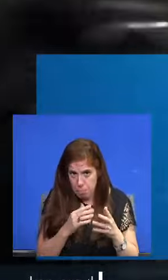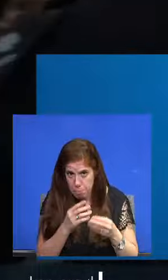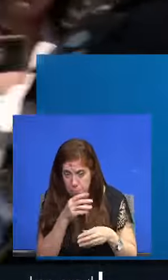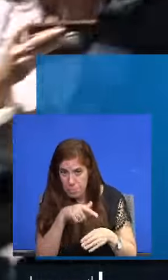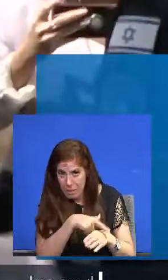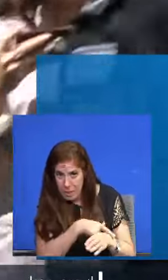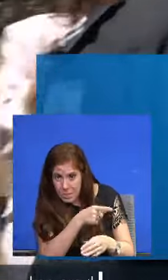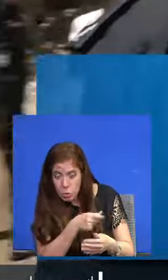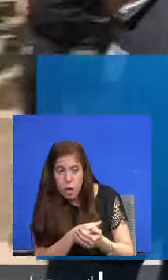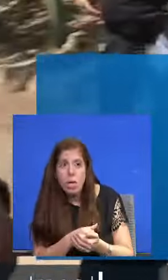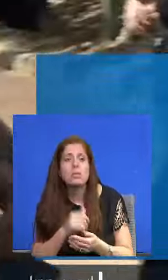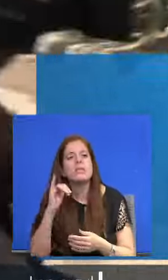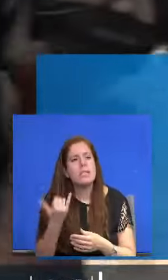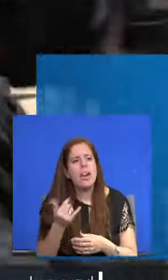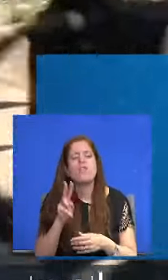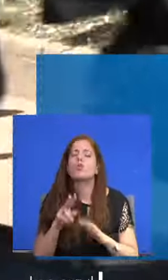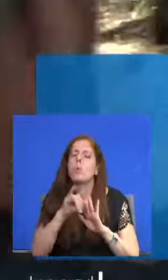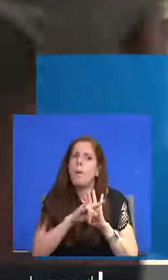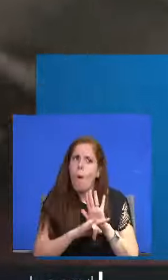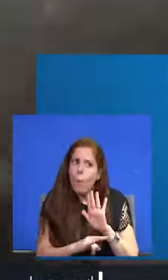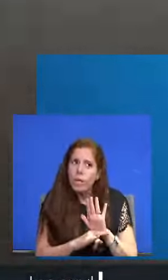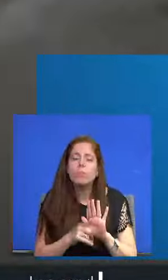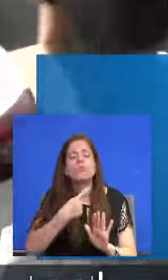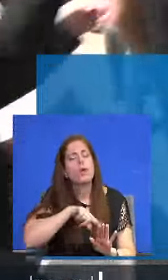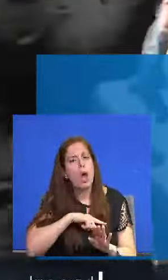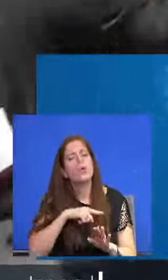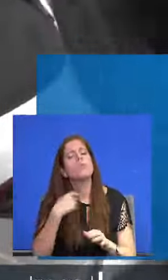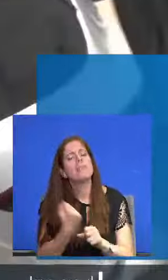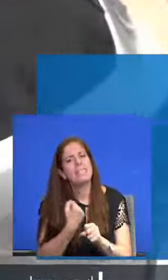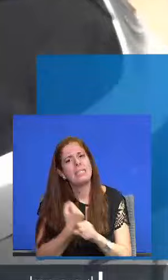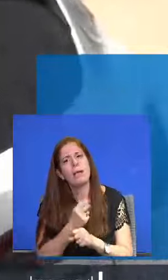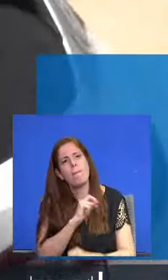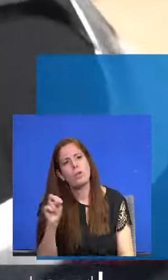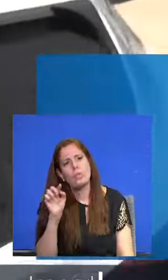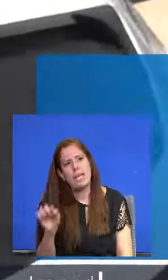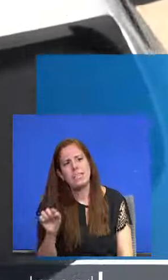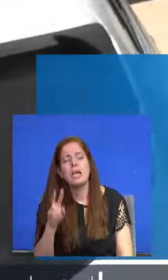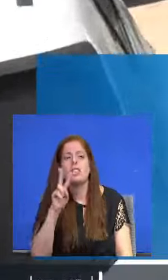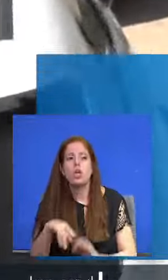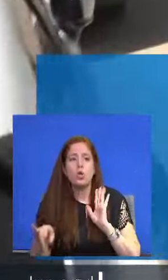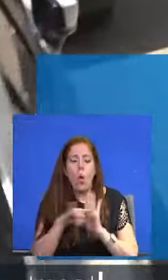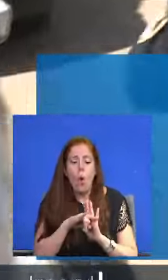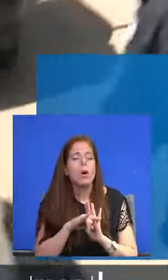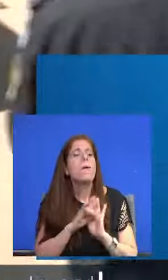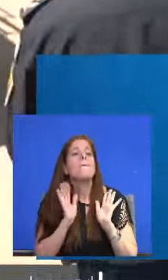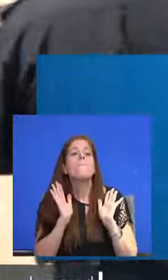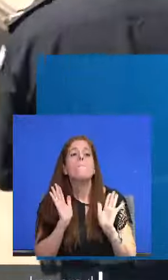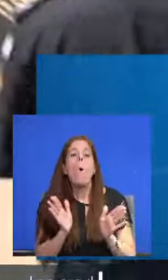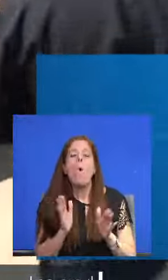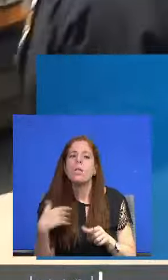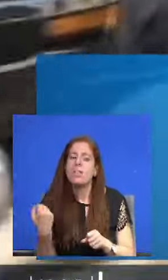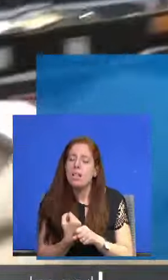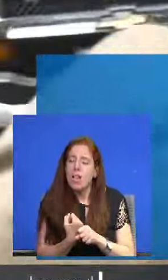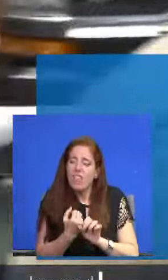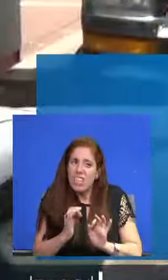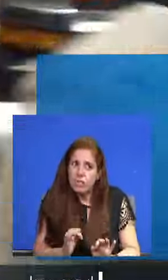כן, כן, ואנחנו, יש לנו כמה חוקים בדרך שאנחנו מתעסקים בנושא הזה. יש חוק מאוד מאוד מאוד מאוד אפקטיבי, כן, שמדבר